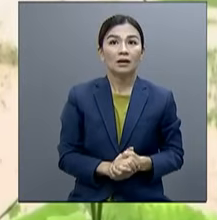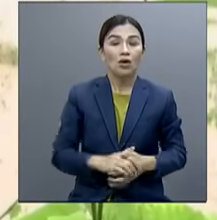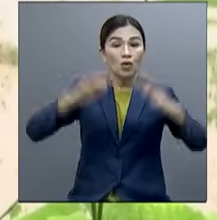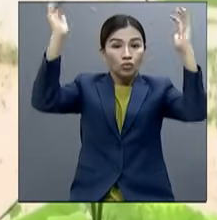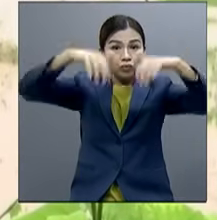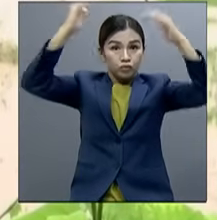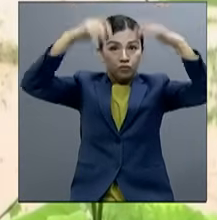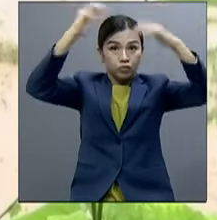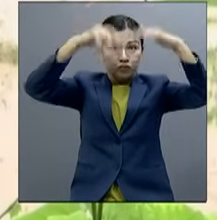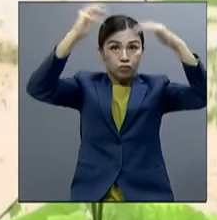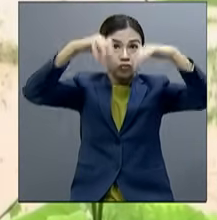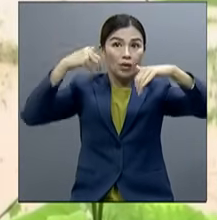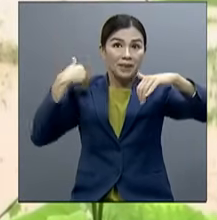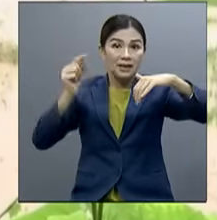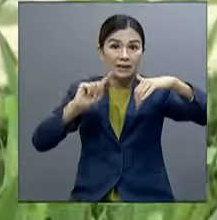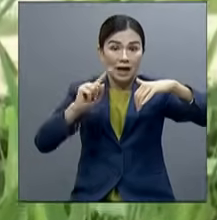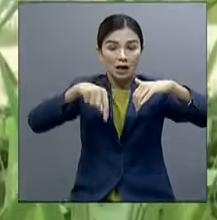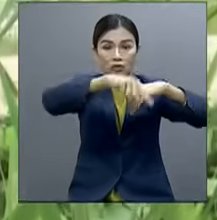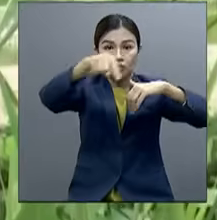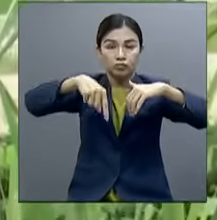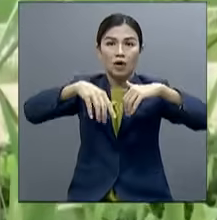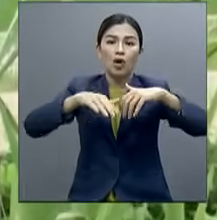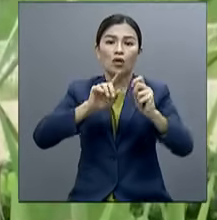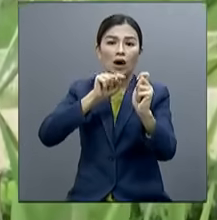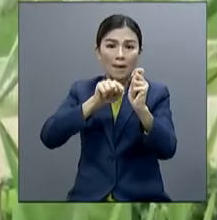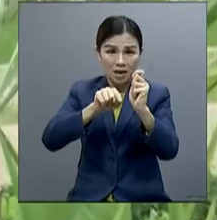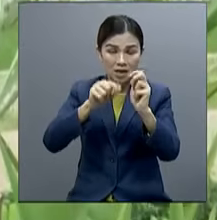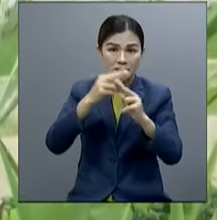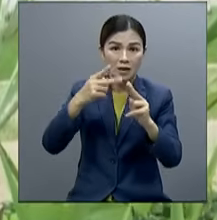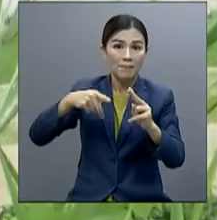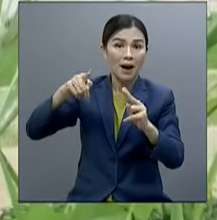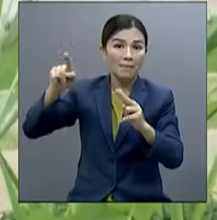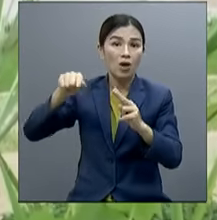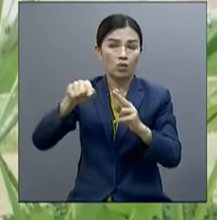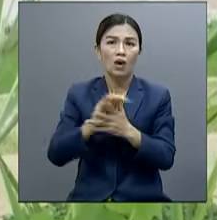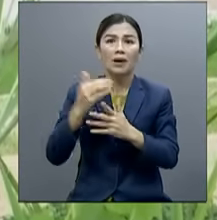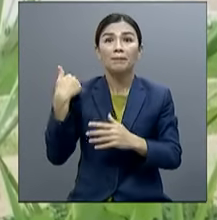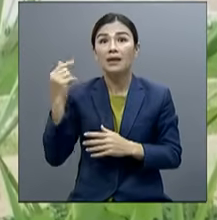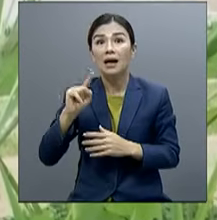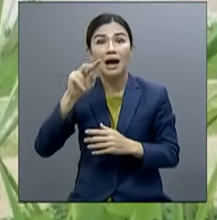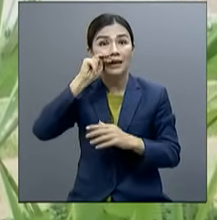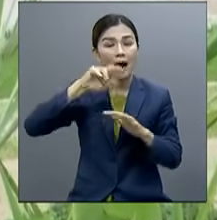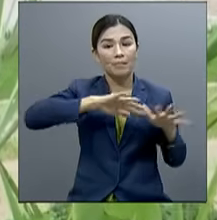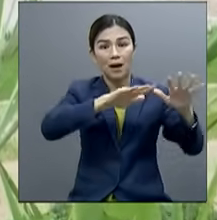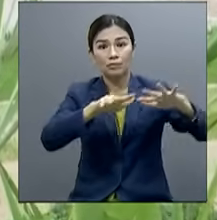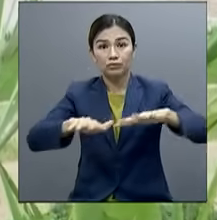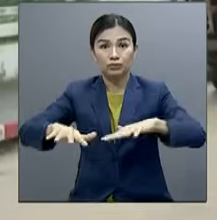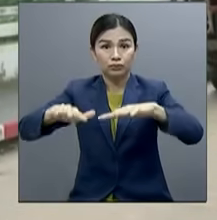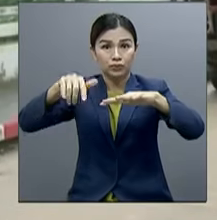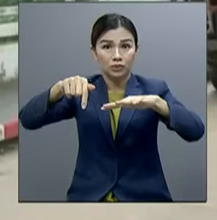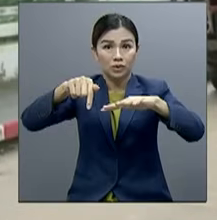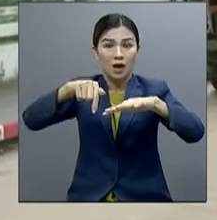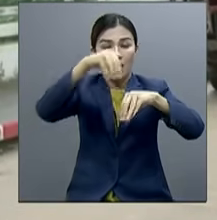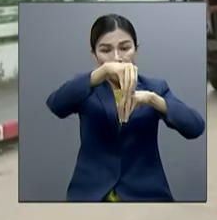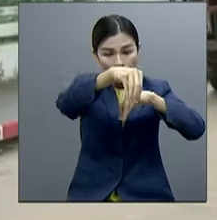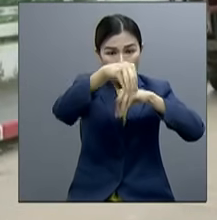กหนักอย่างต่อเนื่องในพื้นที่สูงรอบอำเภอเวียงป่าเป้าทำให้มีน้ำหลากล้นท่วมบ้านเรือนพื้นที่ทางการเกษตรเสีย